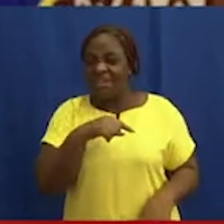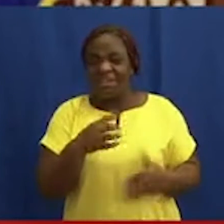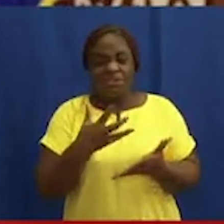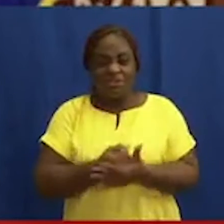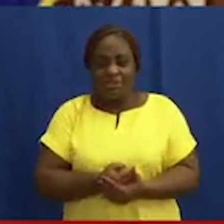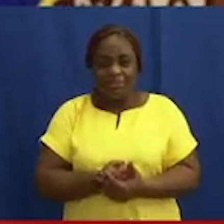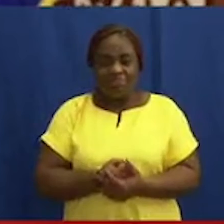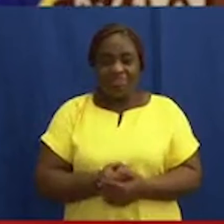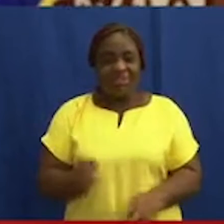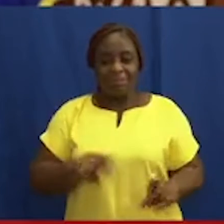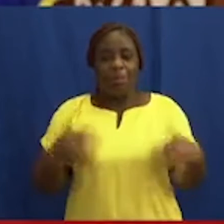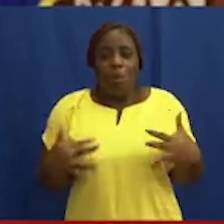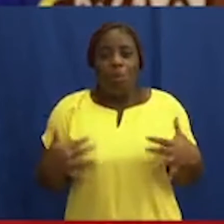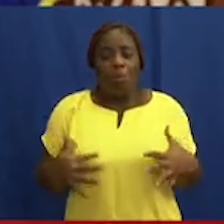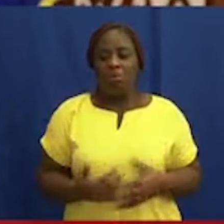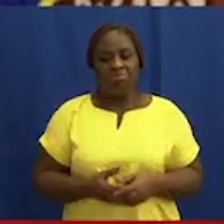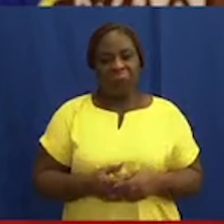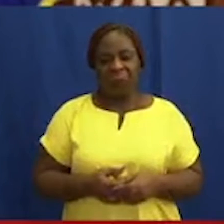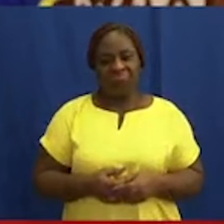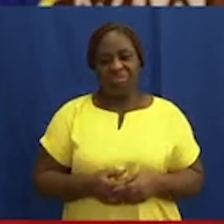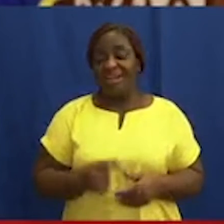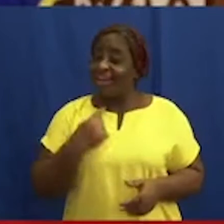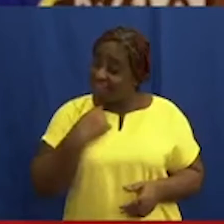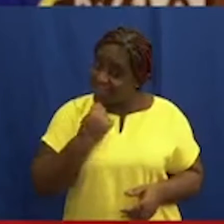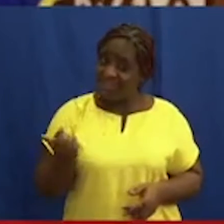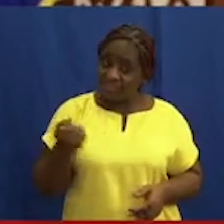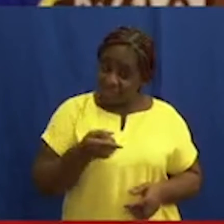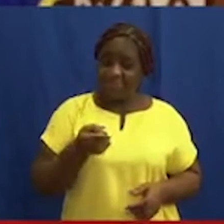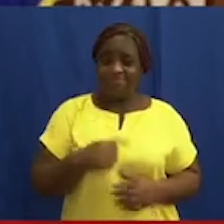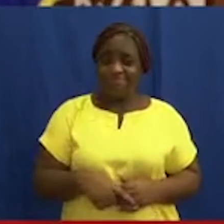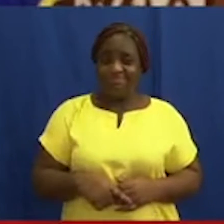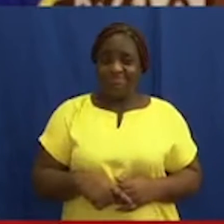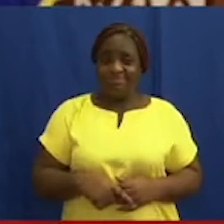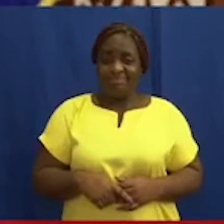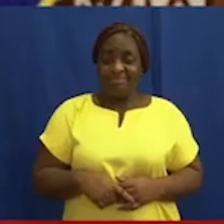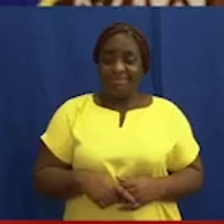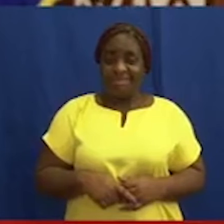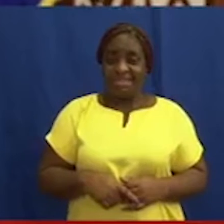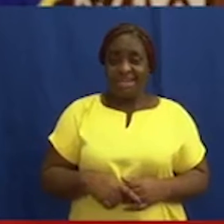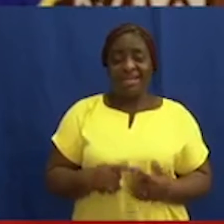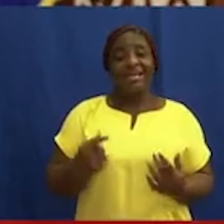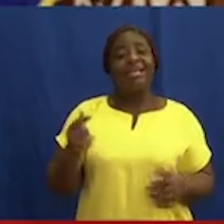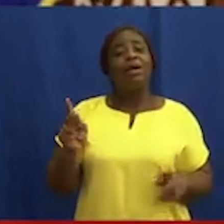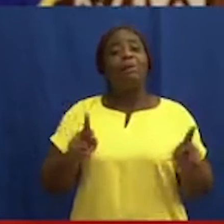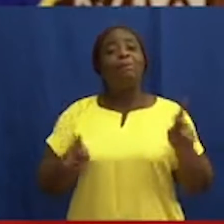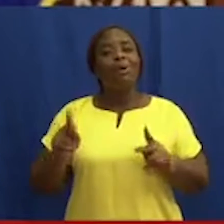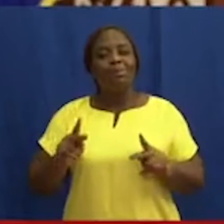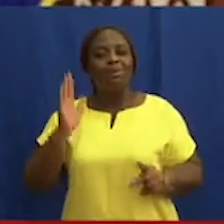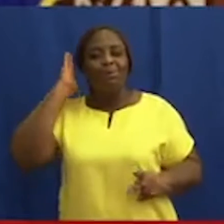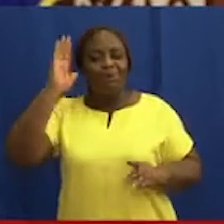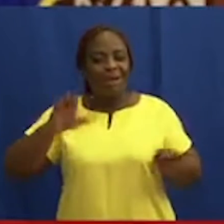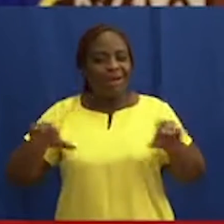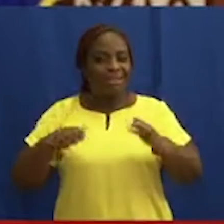Bureau wanda yake sun saba ma kaidoji da aka ginda ya musu. Yanzu haka shigo da sababbin